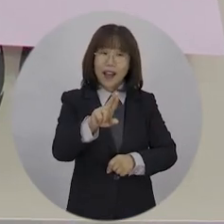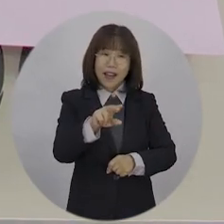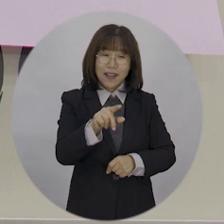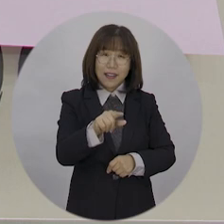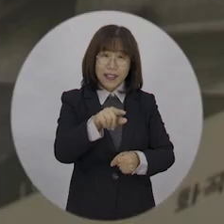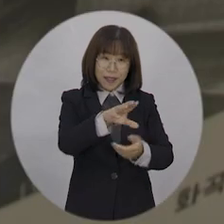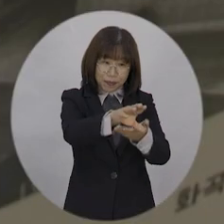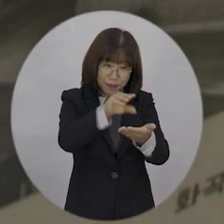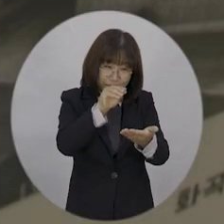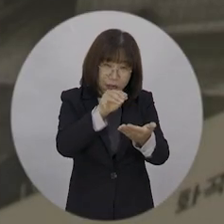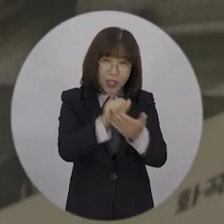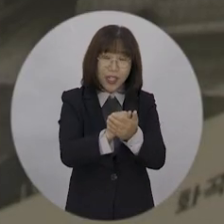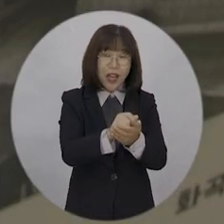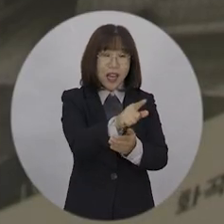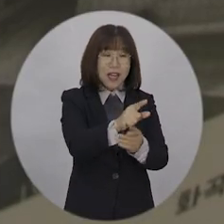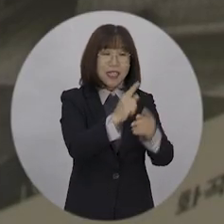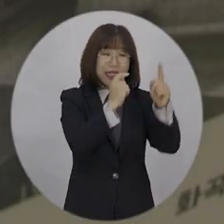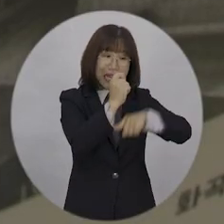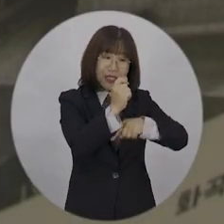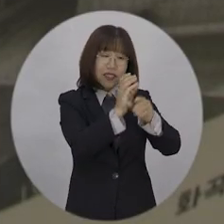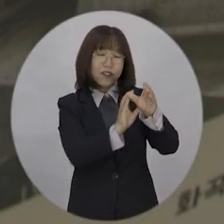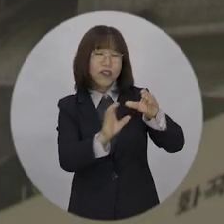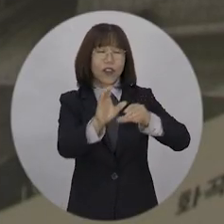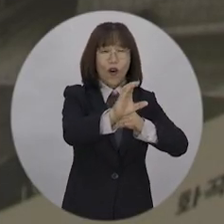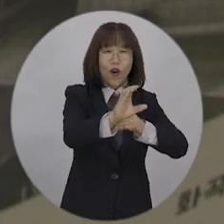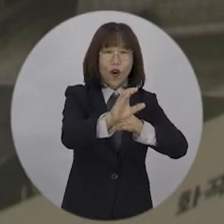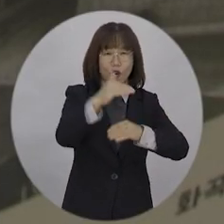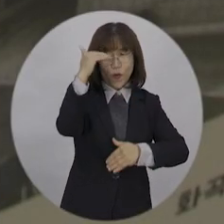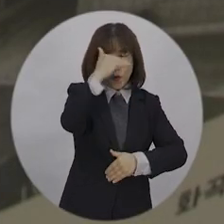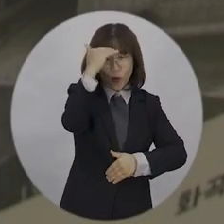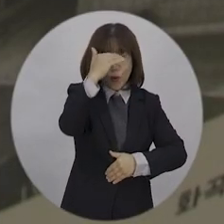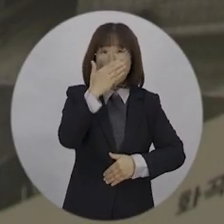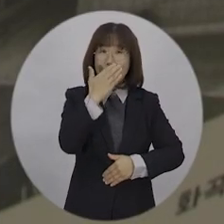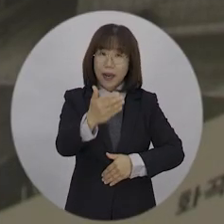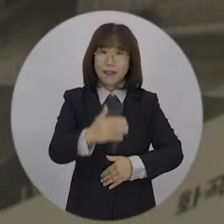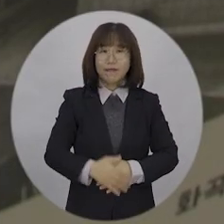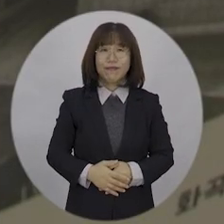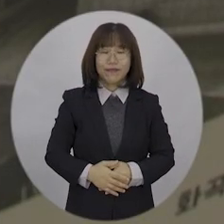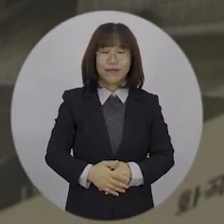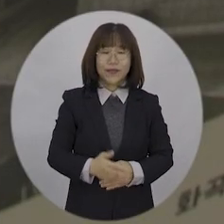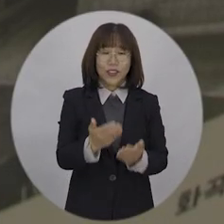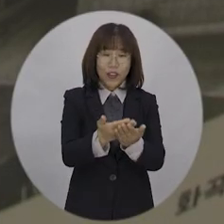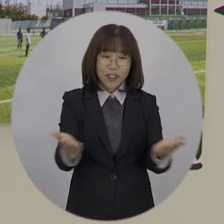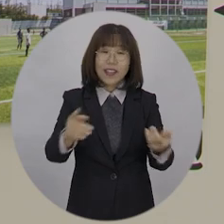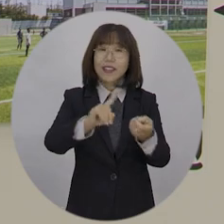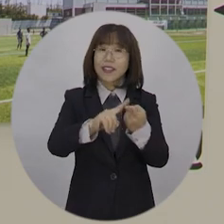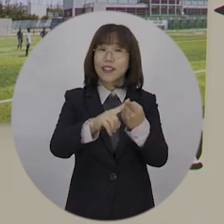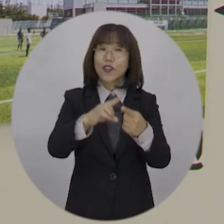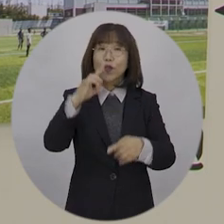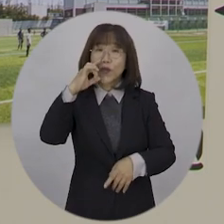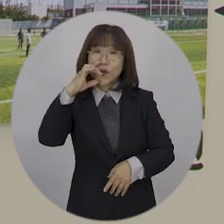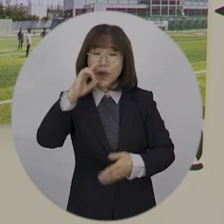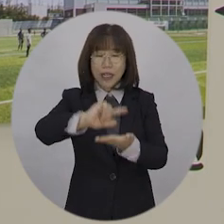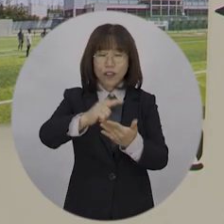옆에 QR코드를 인식하면 전시된 사진 외 추가 사진도 온라인으로 감상할 수 있습니다.